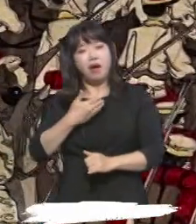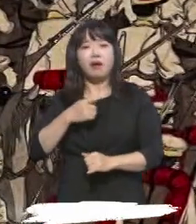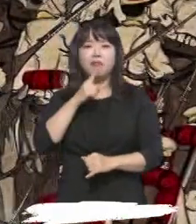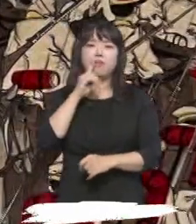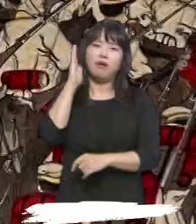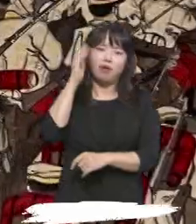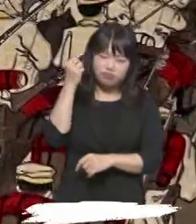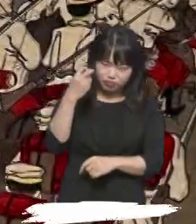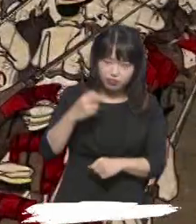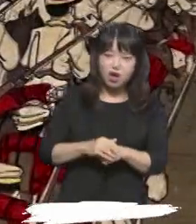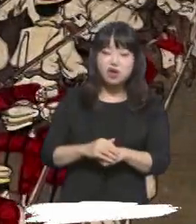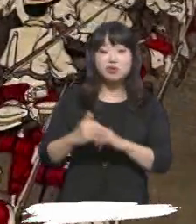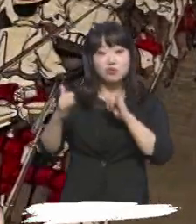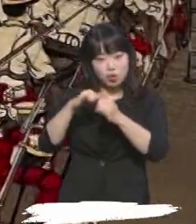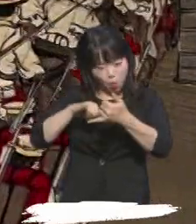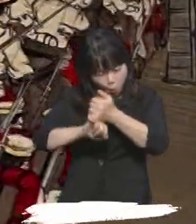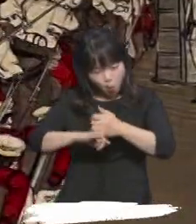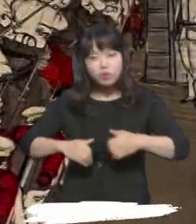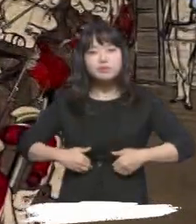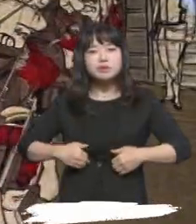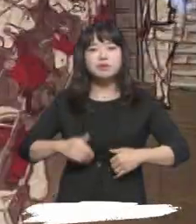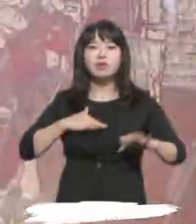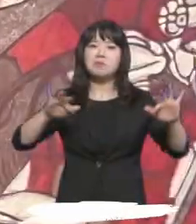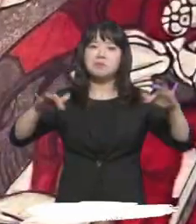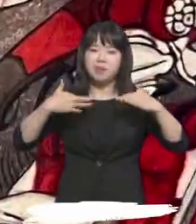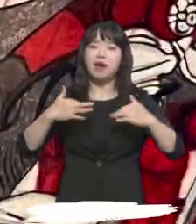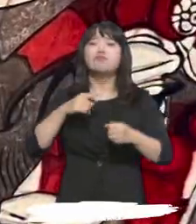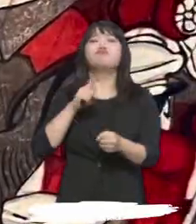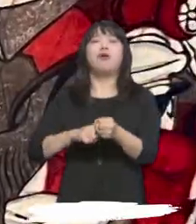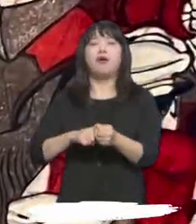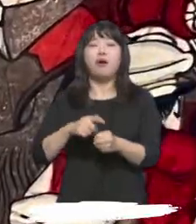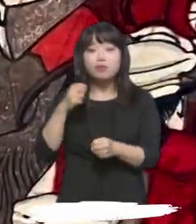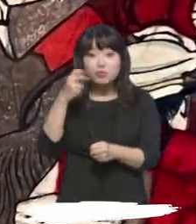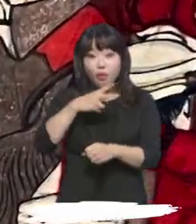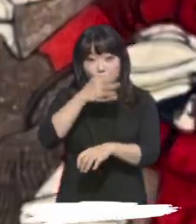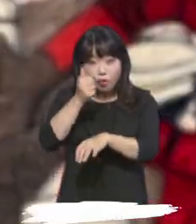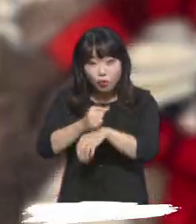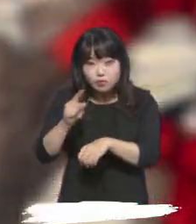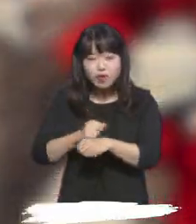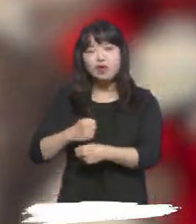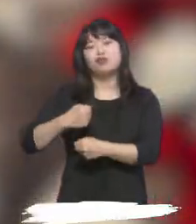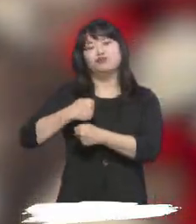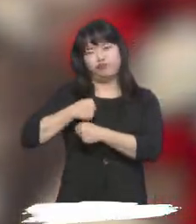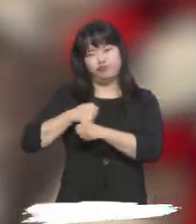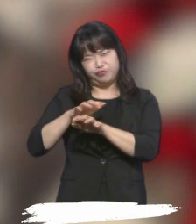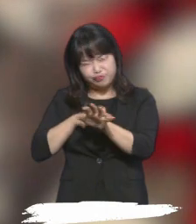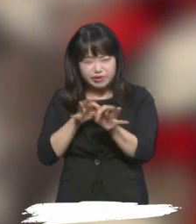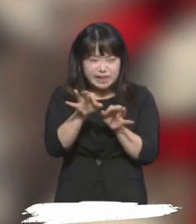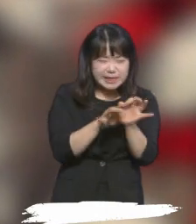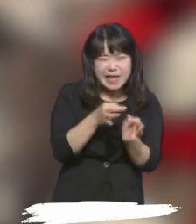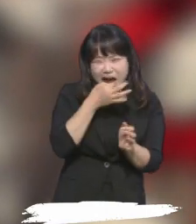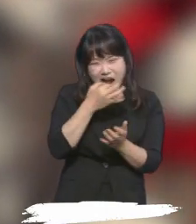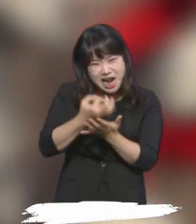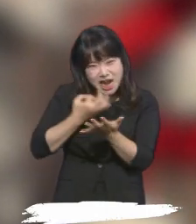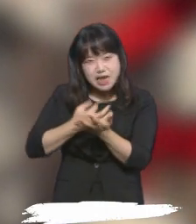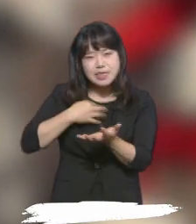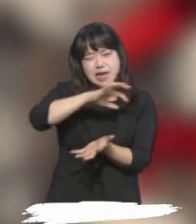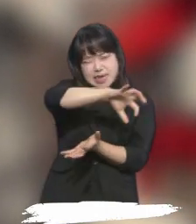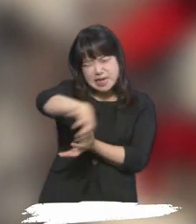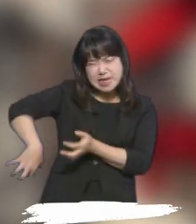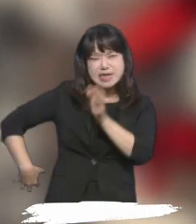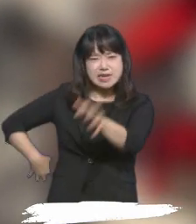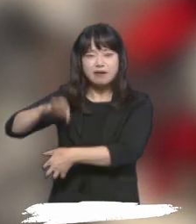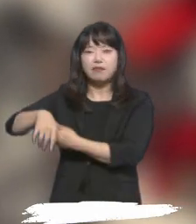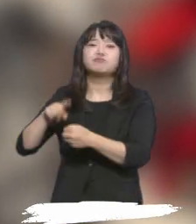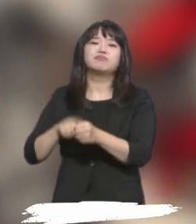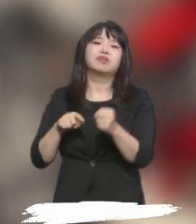전쟁의 명분, 정당성을 얻기 위해서였고 그 목적은 모두 군사적, 상업적 이득을 자국으로 가져가기